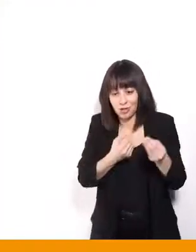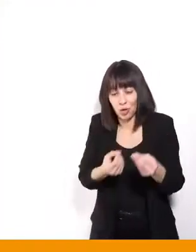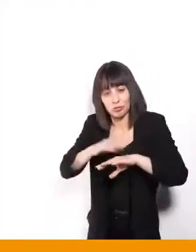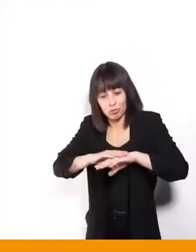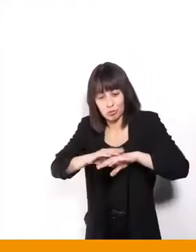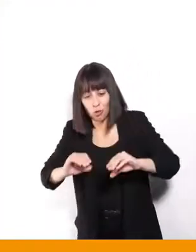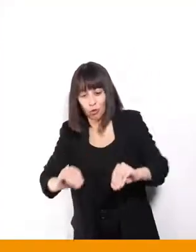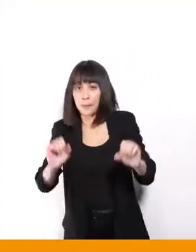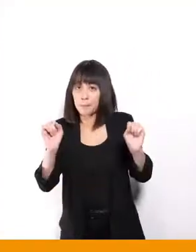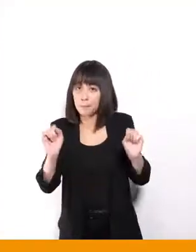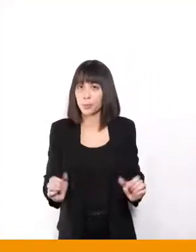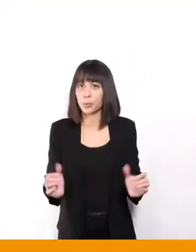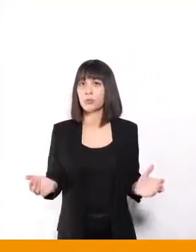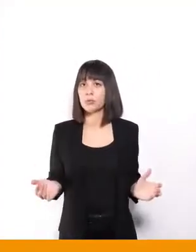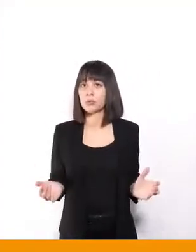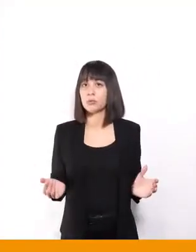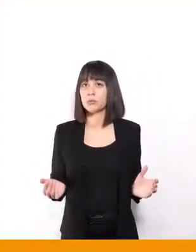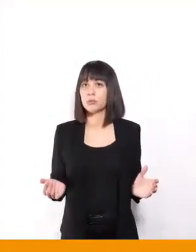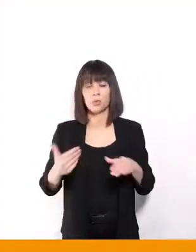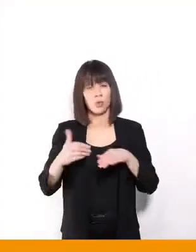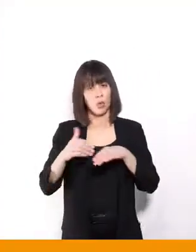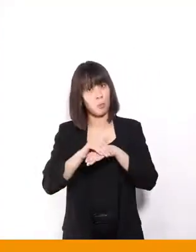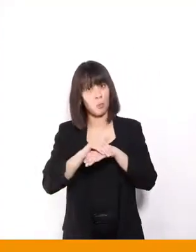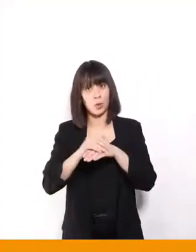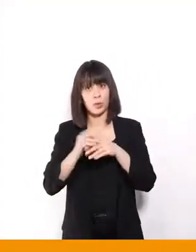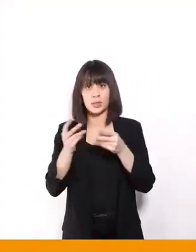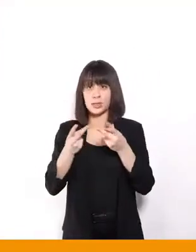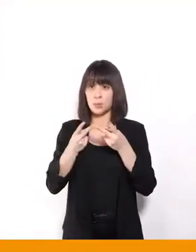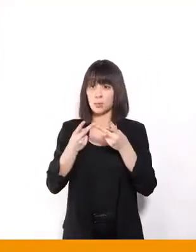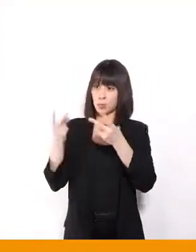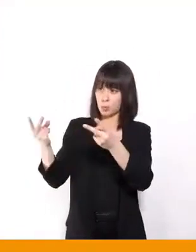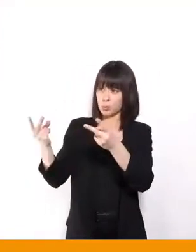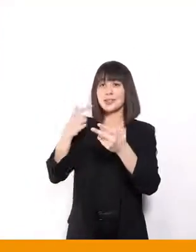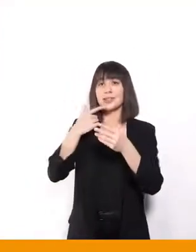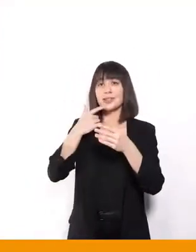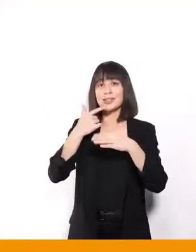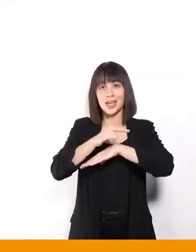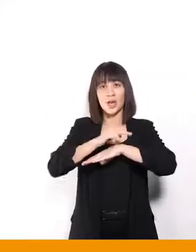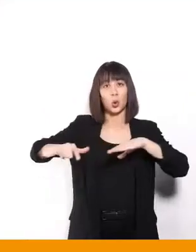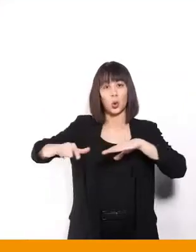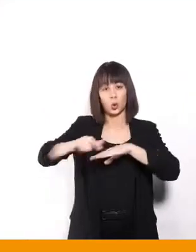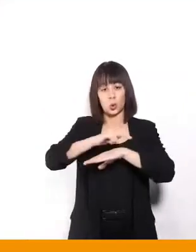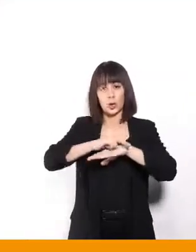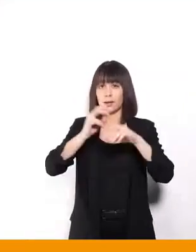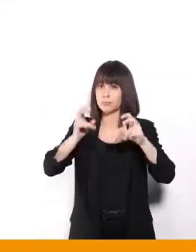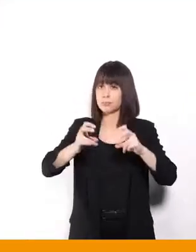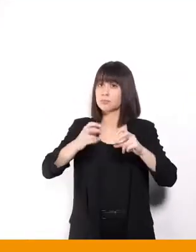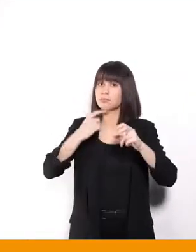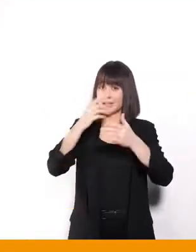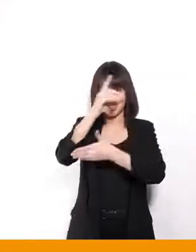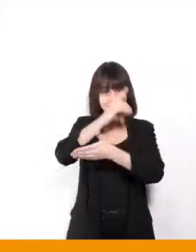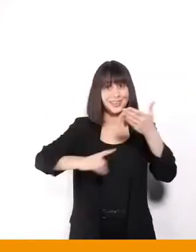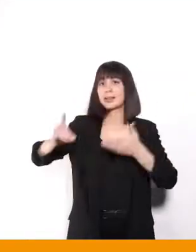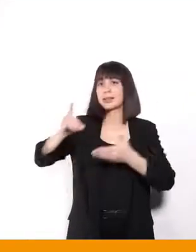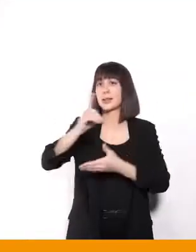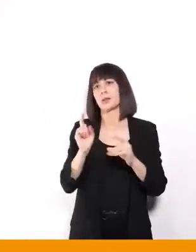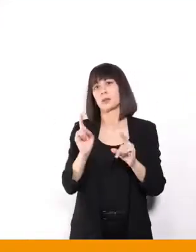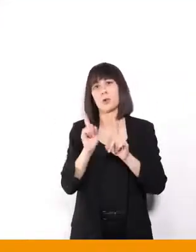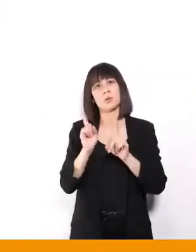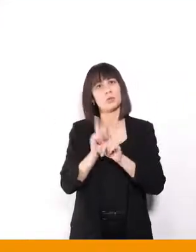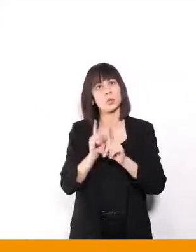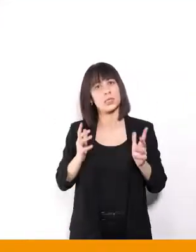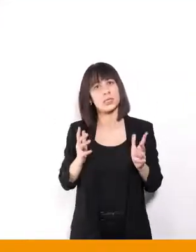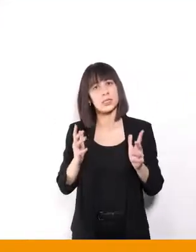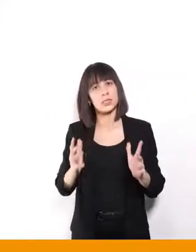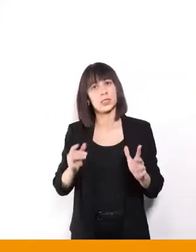les politiques publiques, c'est le cas au niveau local, ça doit être le cas au niveau départemental, les départements ont un rôle majeur à jouer là-dedans, au